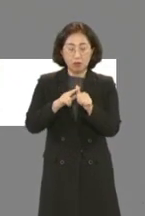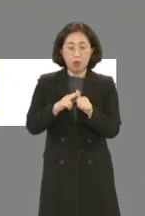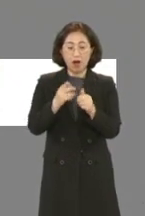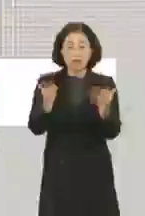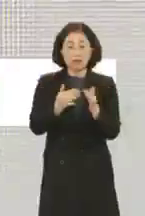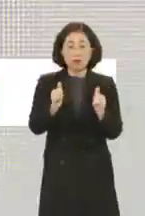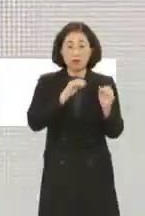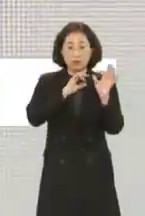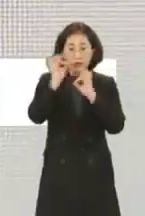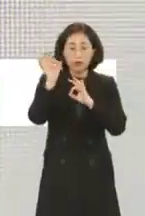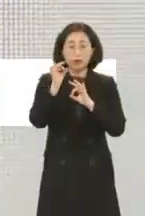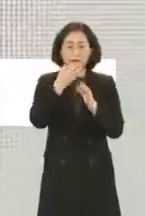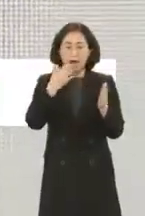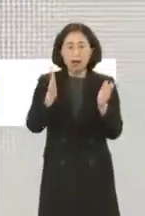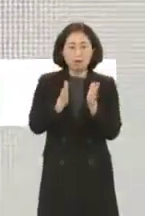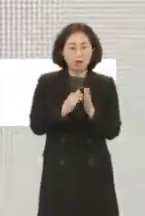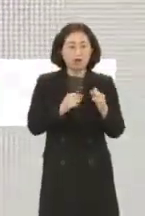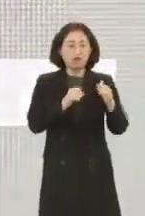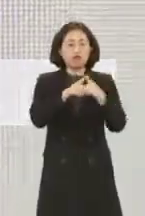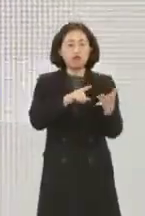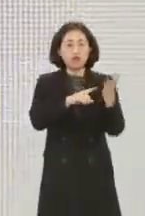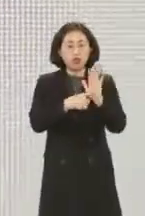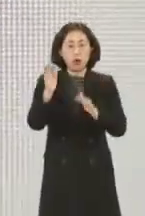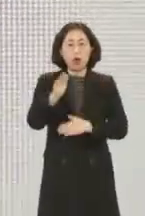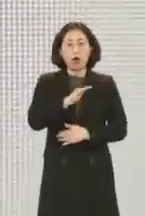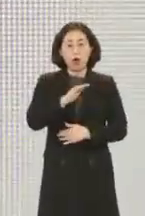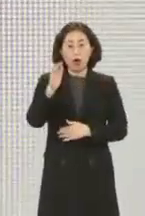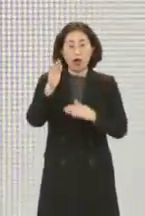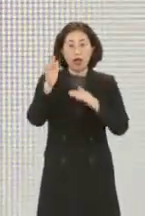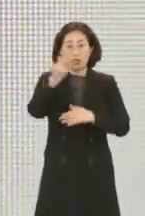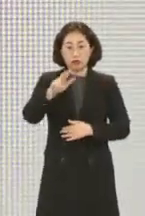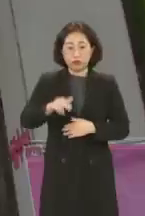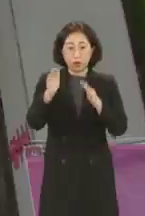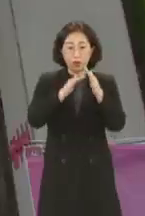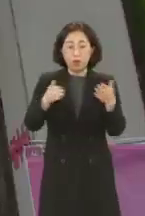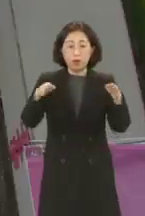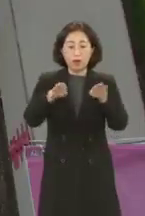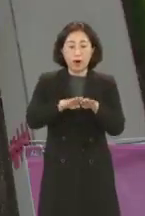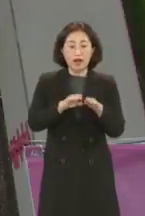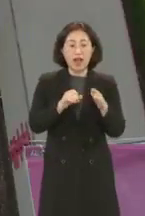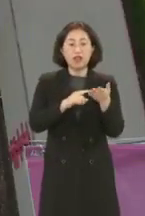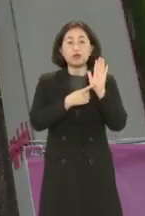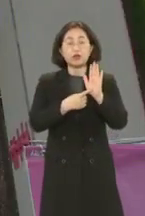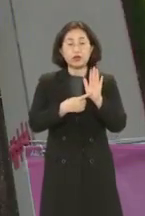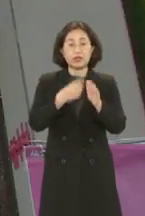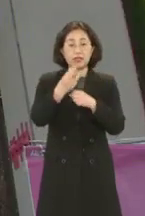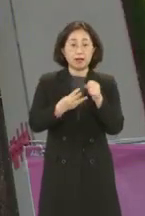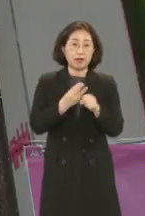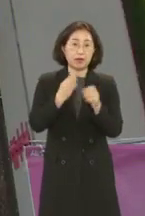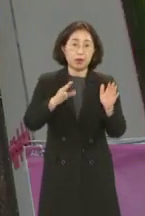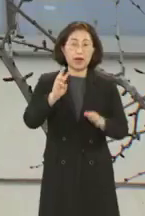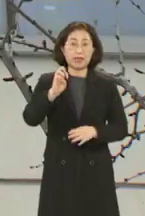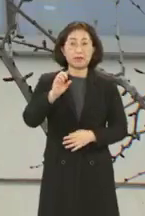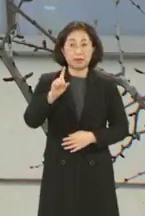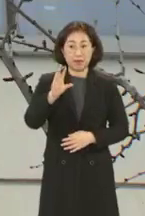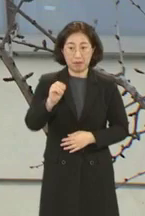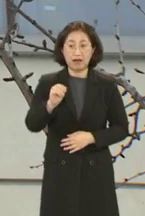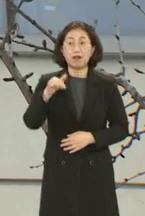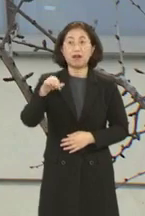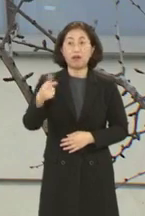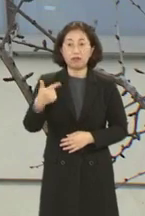실수로 무더기로 유출되는 등 전국적으로 공공기관의 개인정보 유출 건수는 최근 3년간 모두 31만여 건에